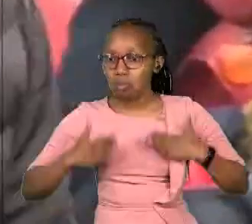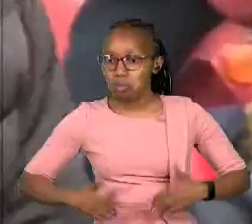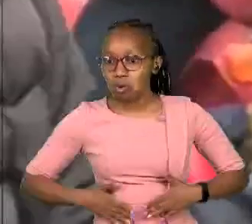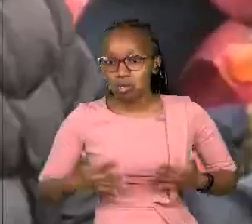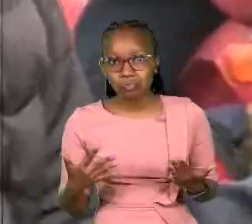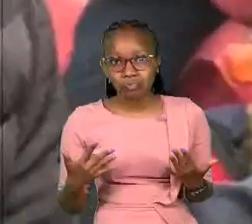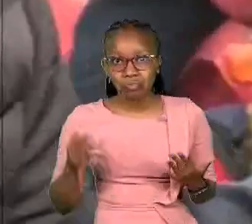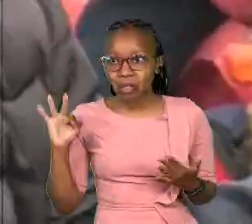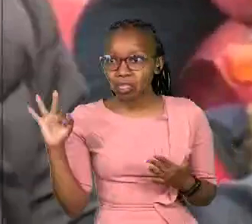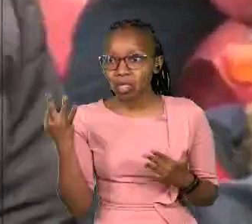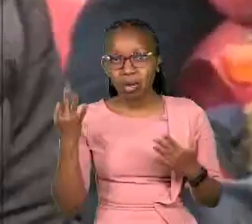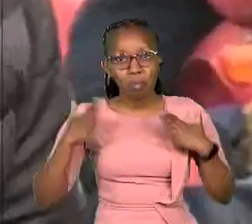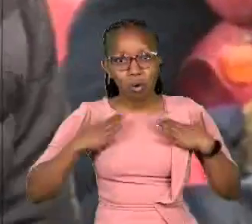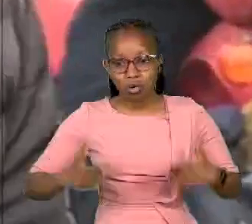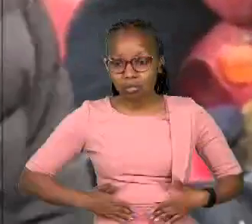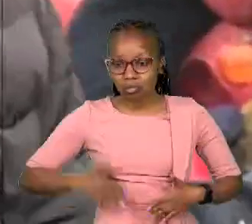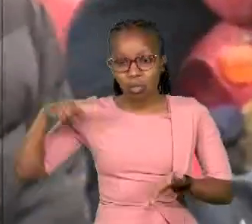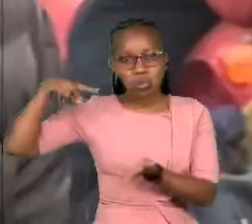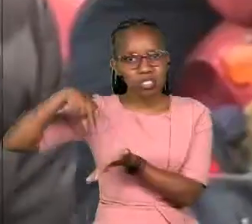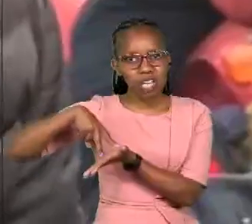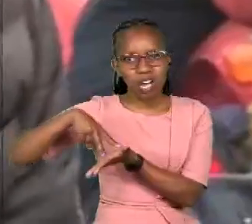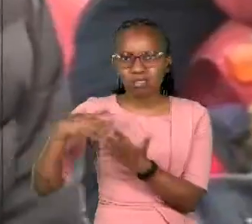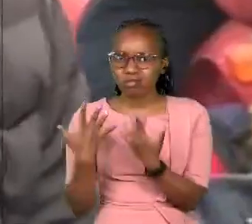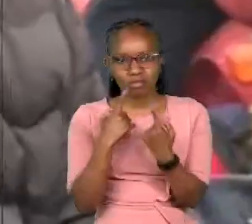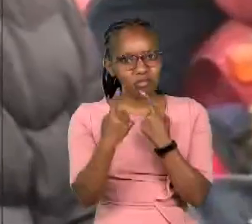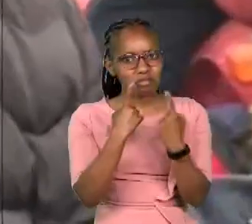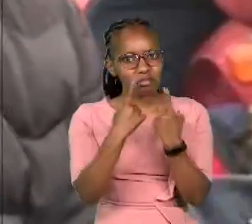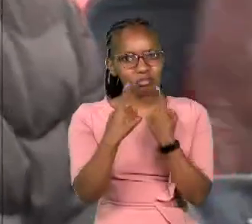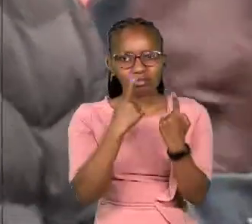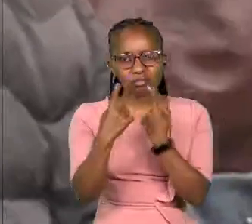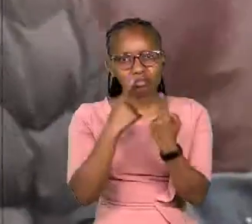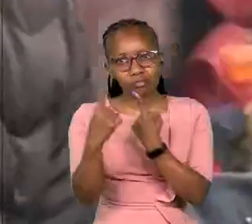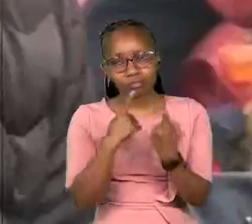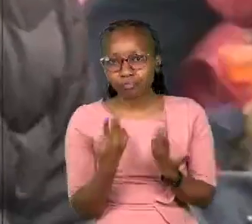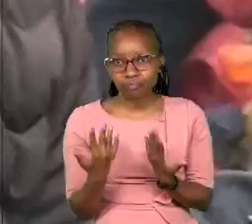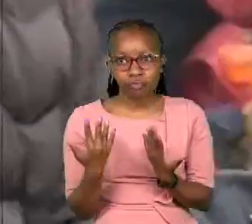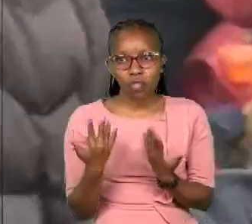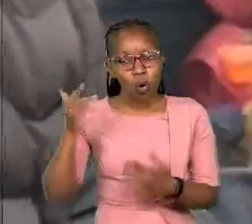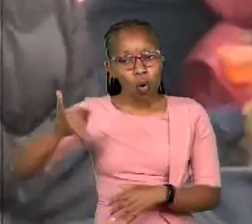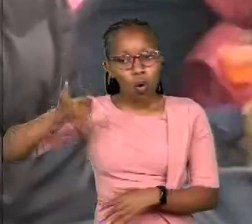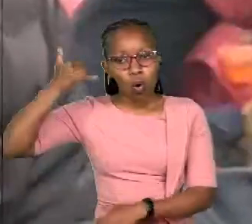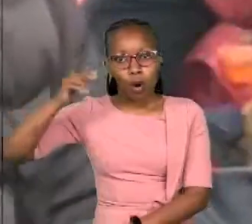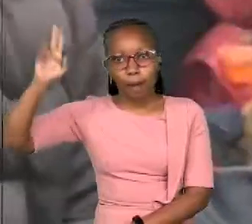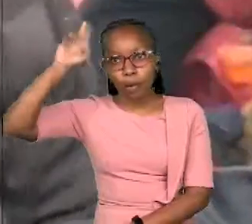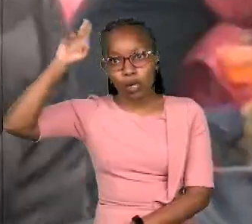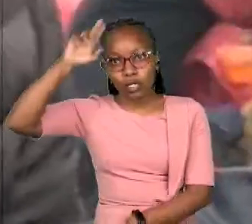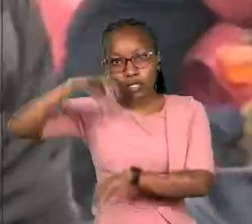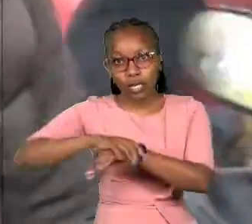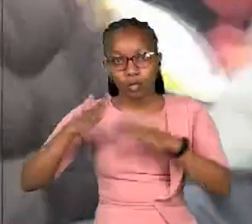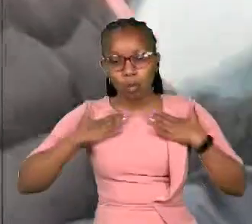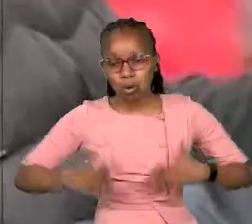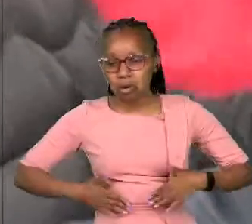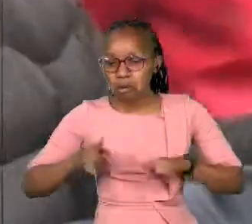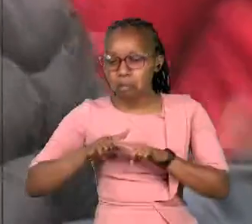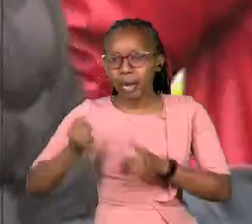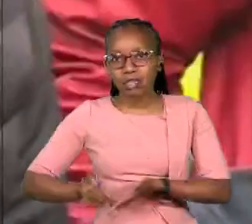Joseph na nikapatana marafiki wangu tukasimama, nikaongea nao, ndio tukaongea tukaita maaskari, wakachukua mwili lakini hawakutusaidia kitu. Hata